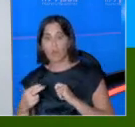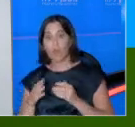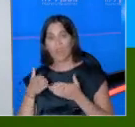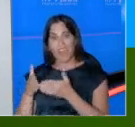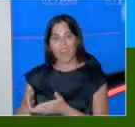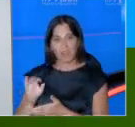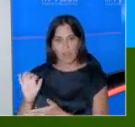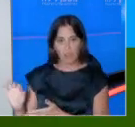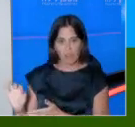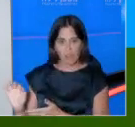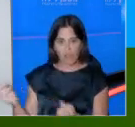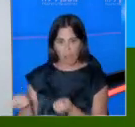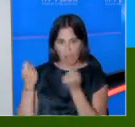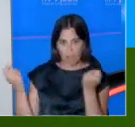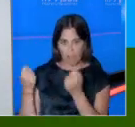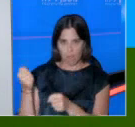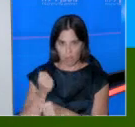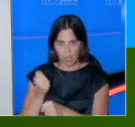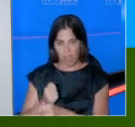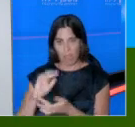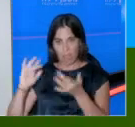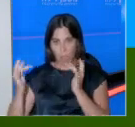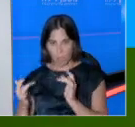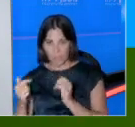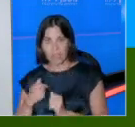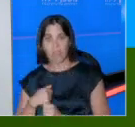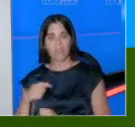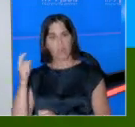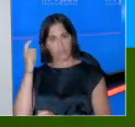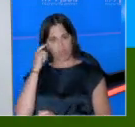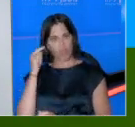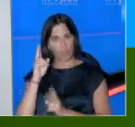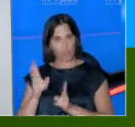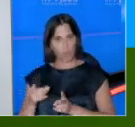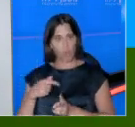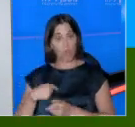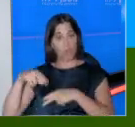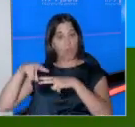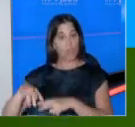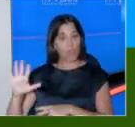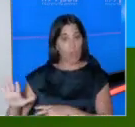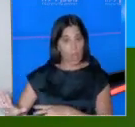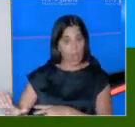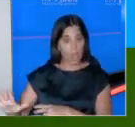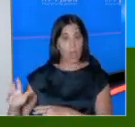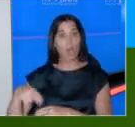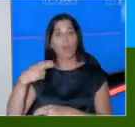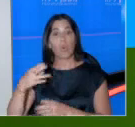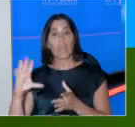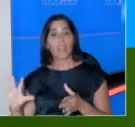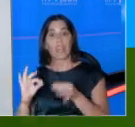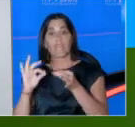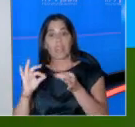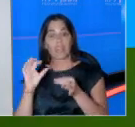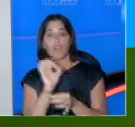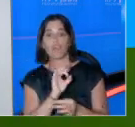עזר לקמפיין שהוא ינהל דרך האופוזיציה, אבל יכול להיות שעצם זה שנתניהו יישאר על הגלגל, הוא יהיה הדבק